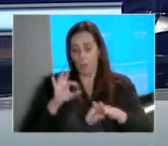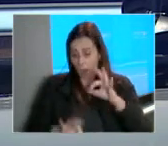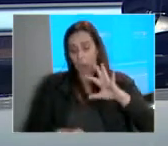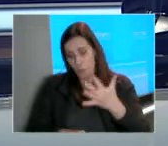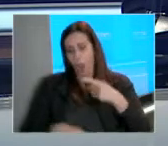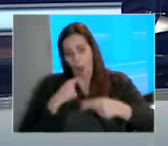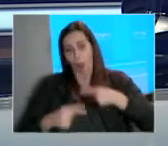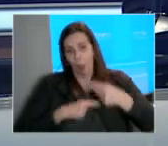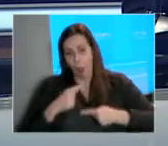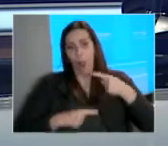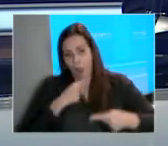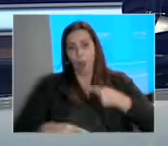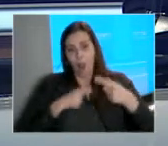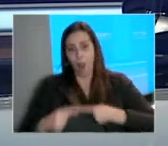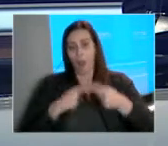בלופ